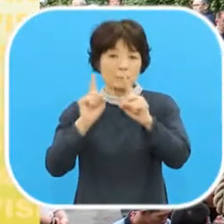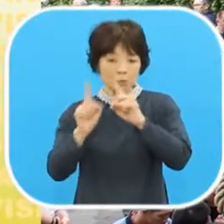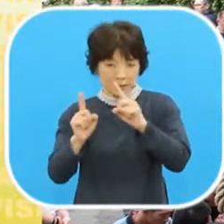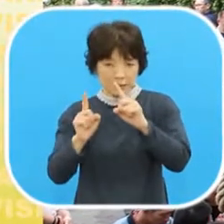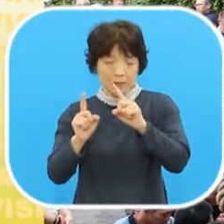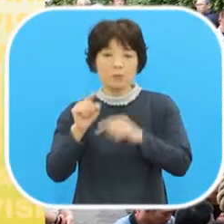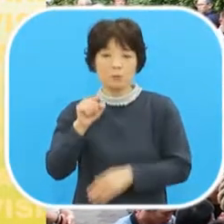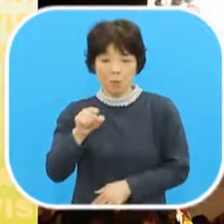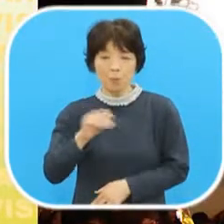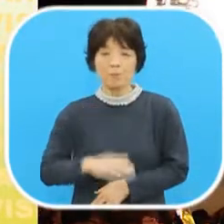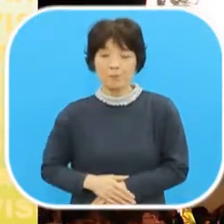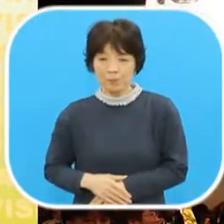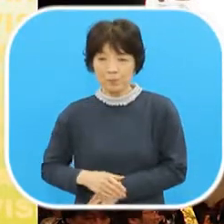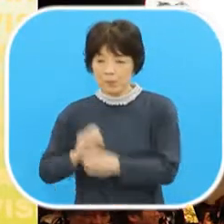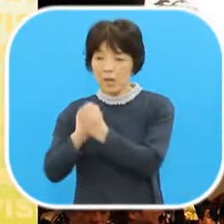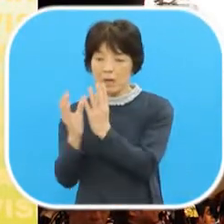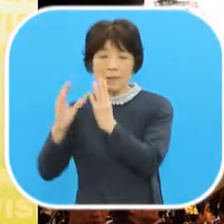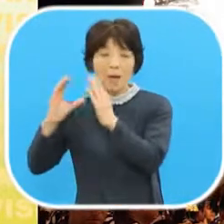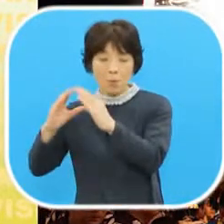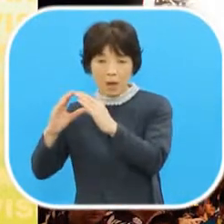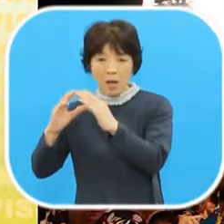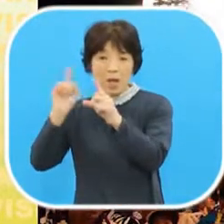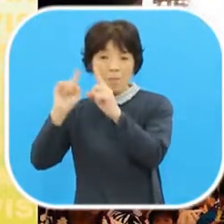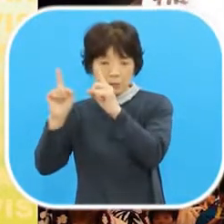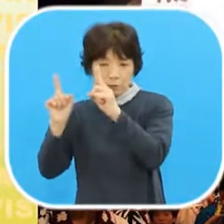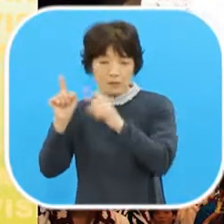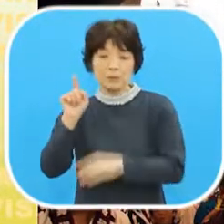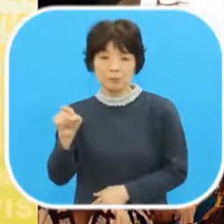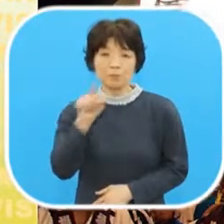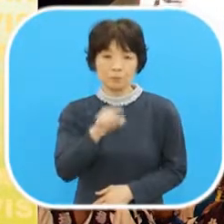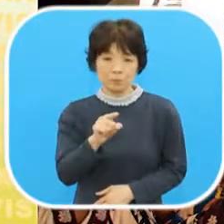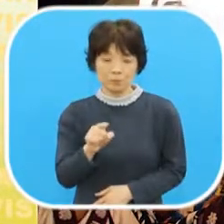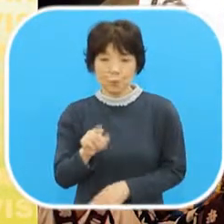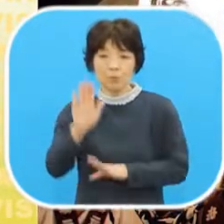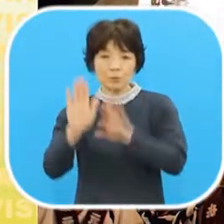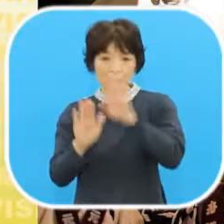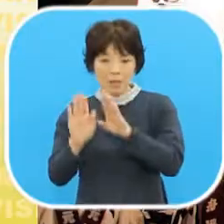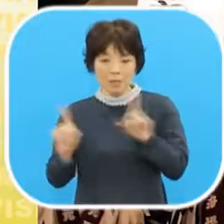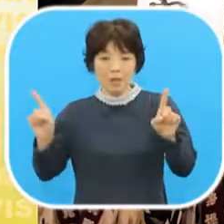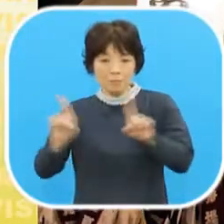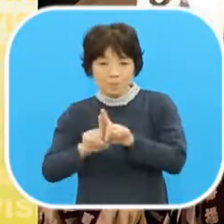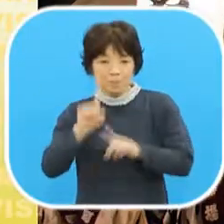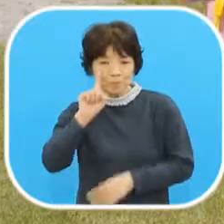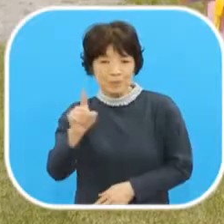山行事、花輪祭りの屋台行事が一挙集結します。